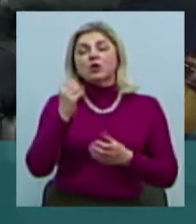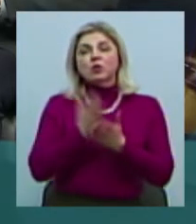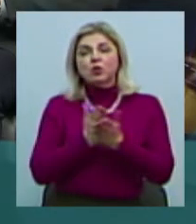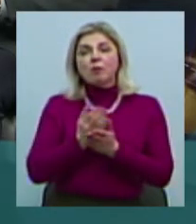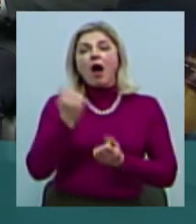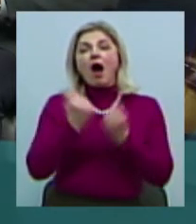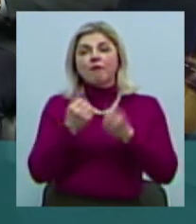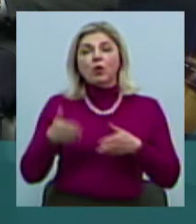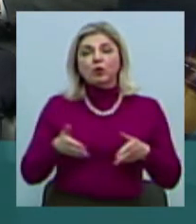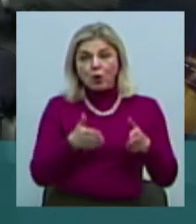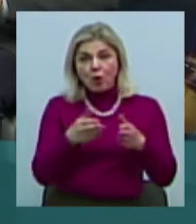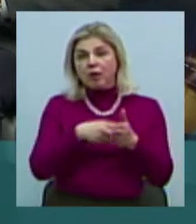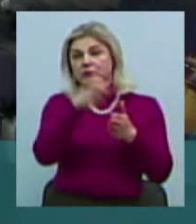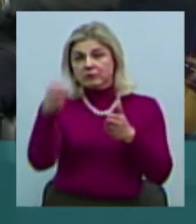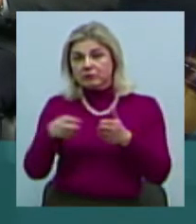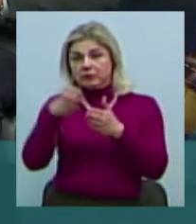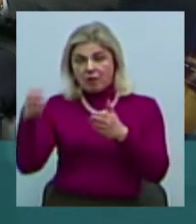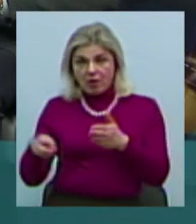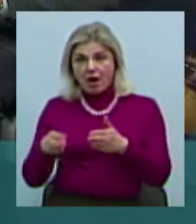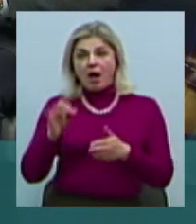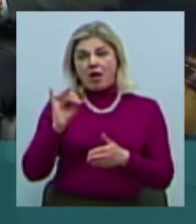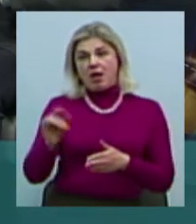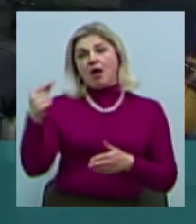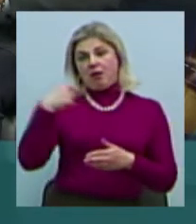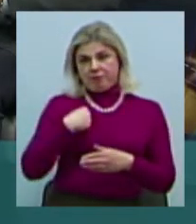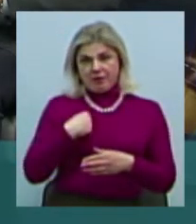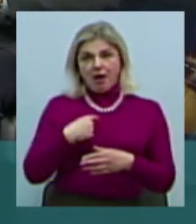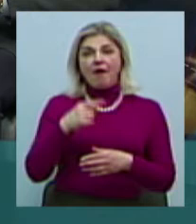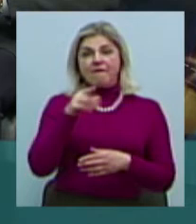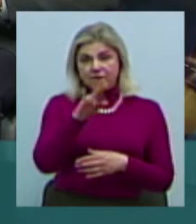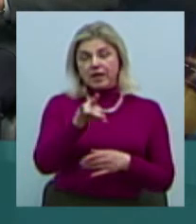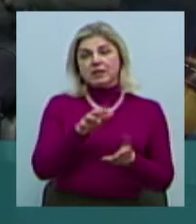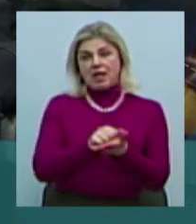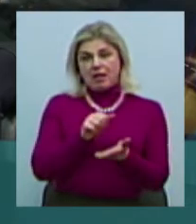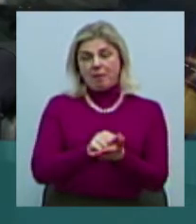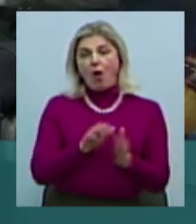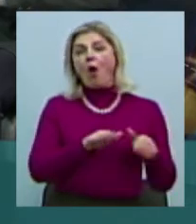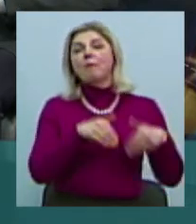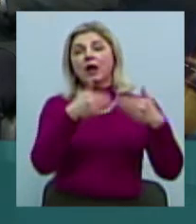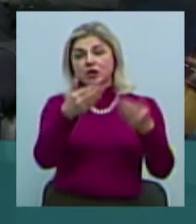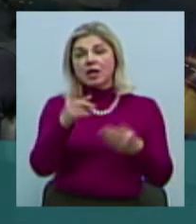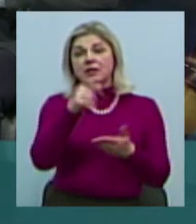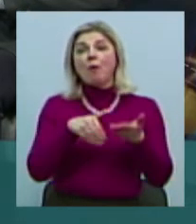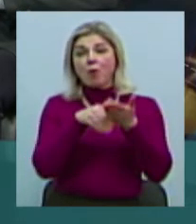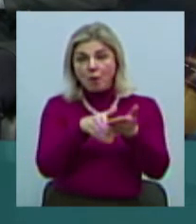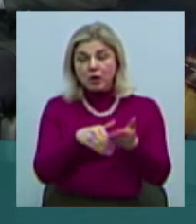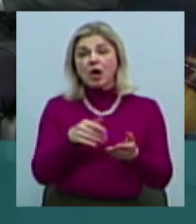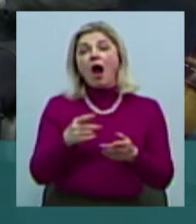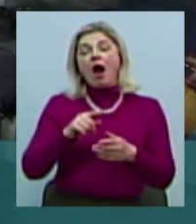служба автодорог на нас, що ваш мост, ви і займаєтеся. То есть ми вроде обращаемся за допомогою, в итоге ми отримуємо своє же